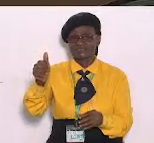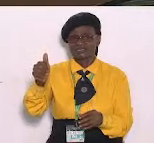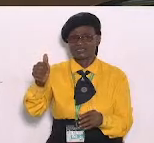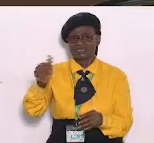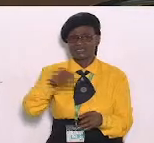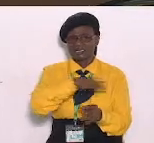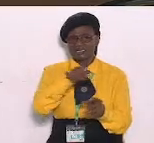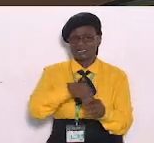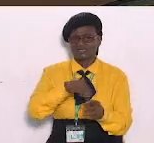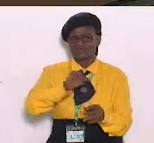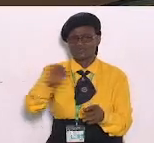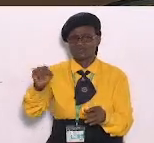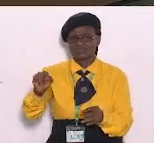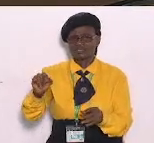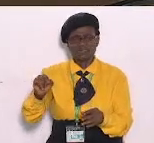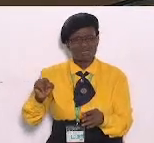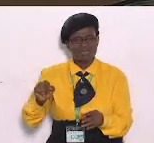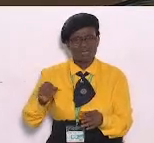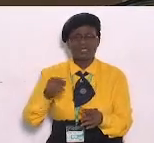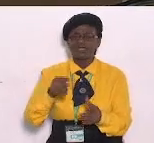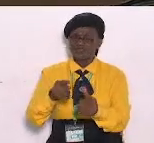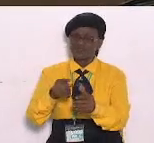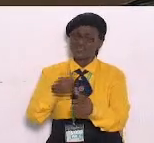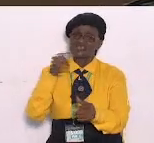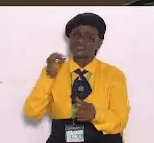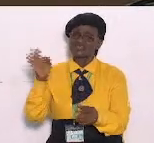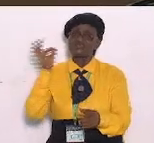di incl